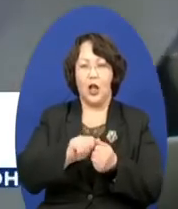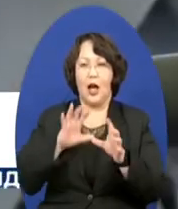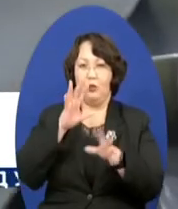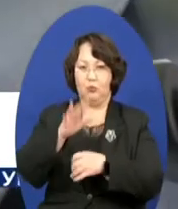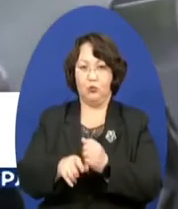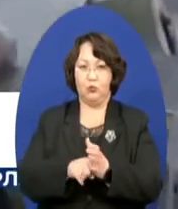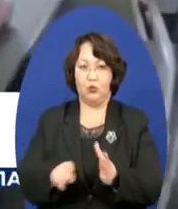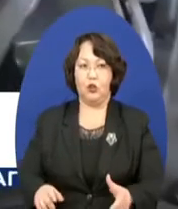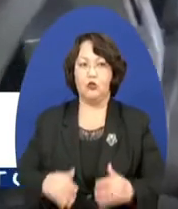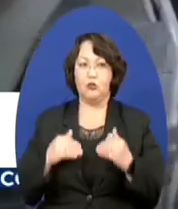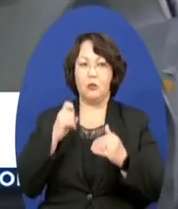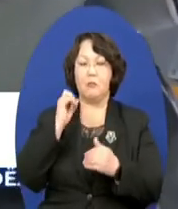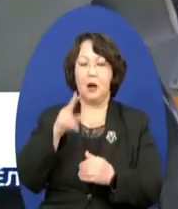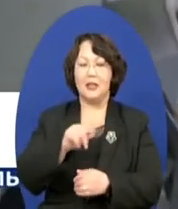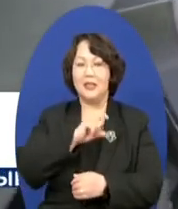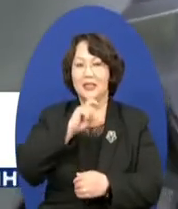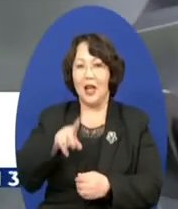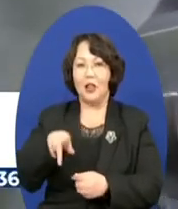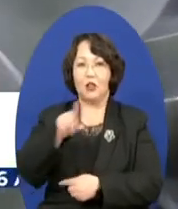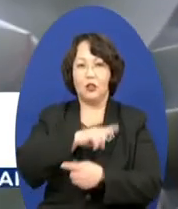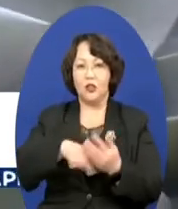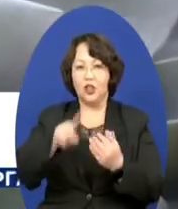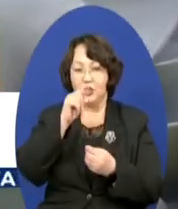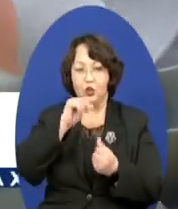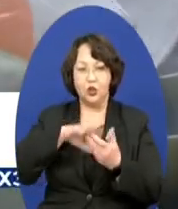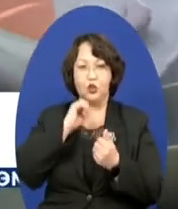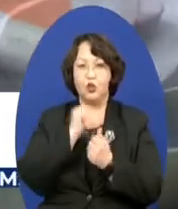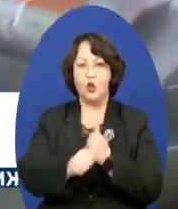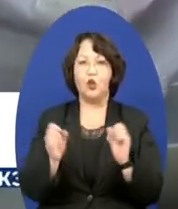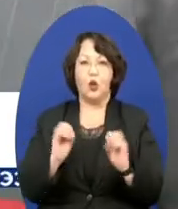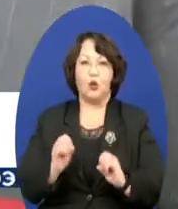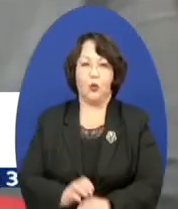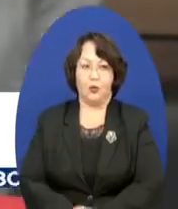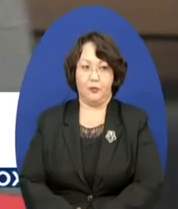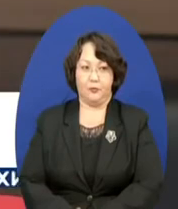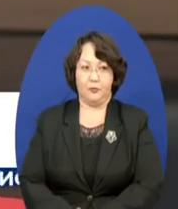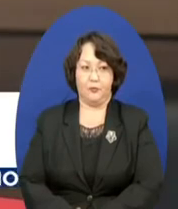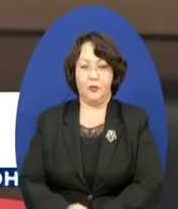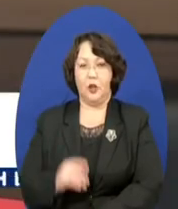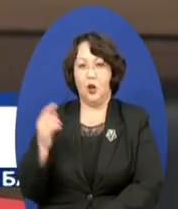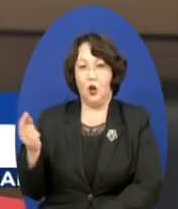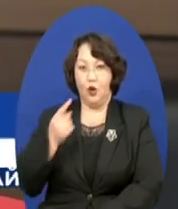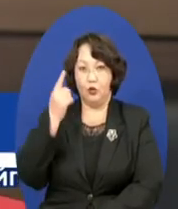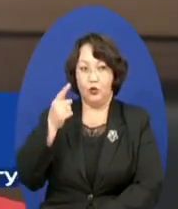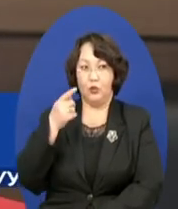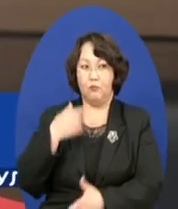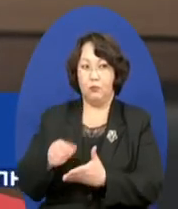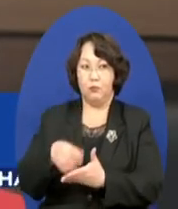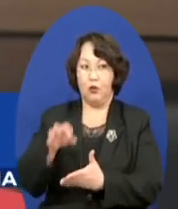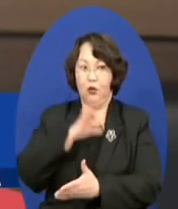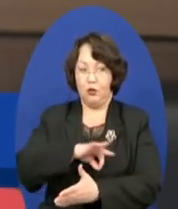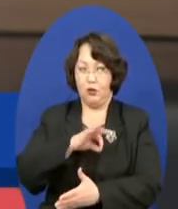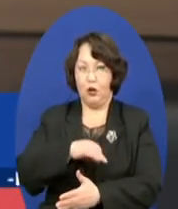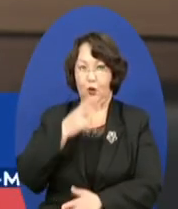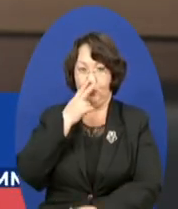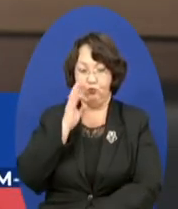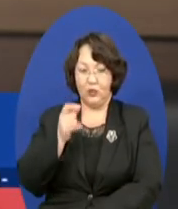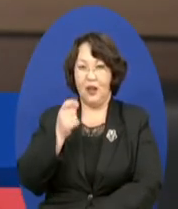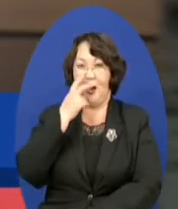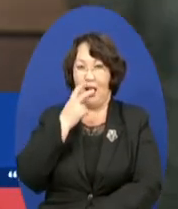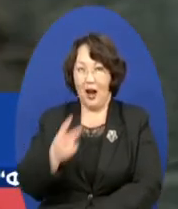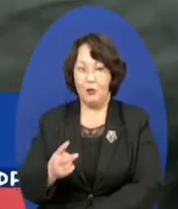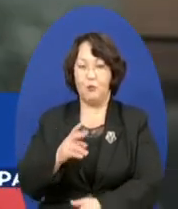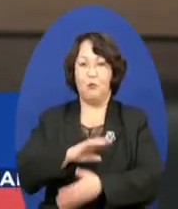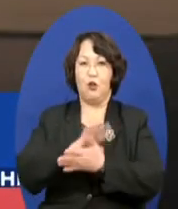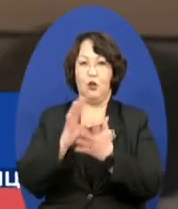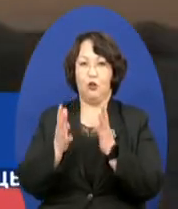хугацаанд Хөгжлийн банкны зээлийн иргэн төлөлтийг огт хийгээгүй байна. Маш өндөр борлуулалтын орлоготой ийм дүр зураг харагдаж байна.